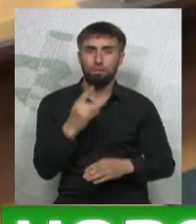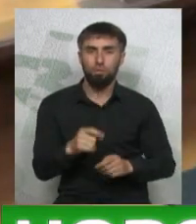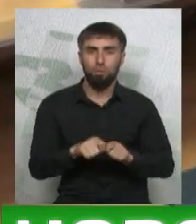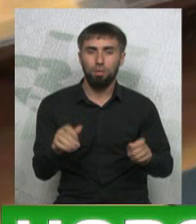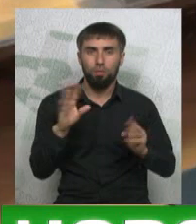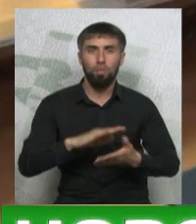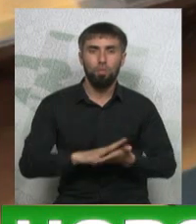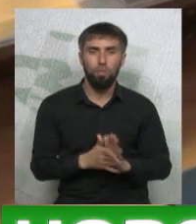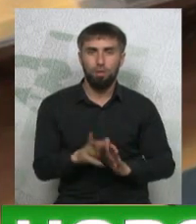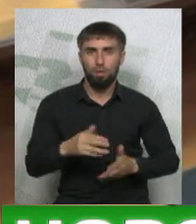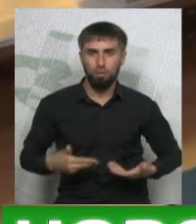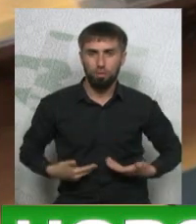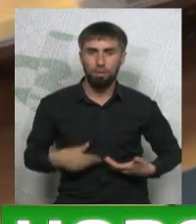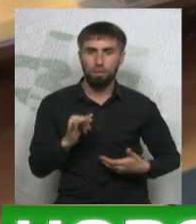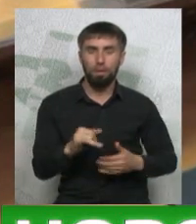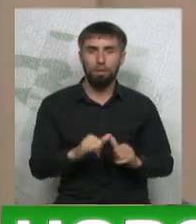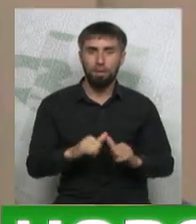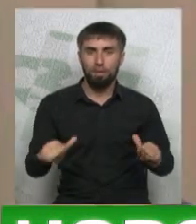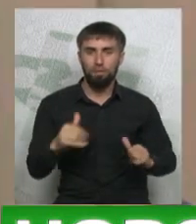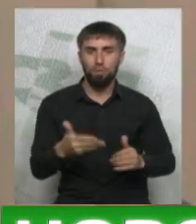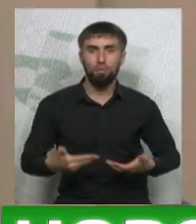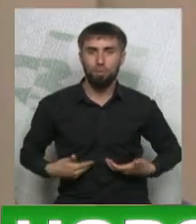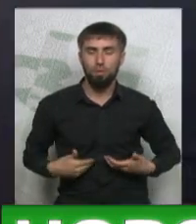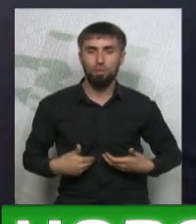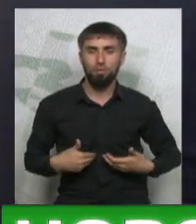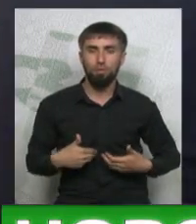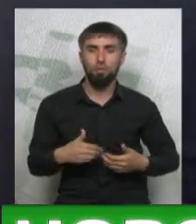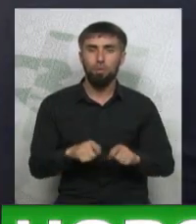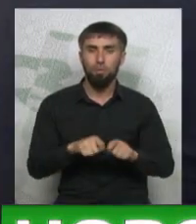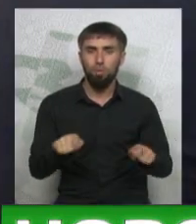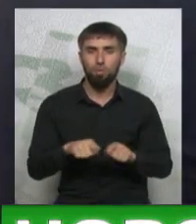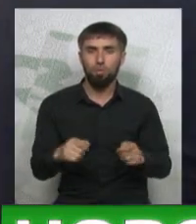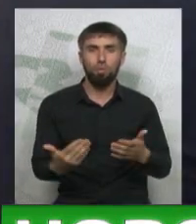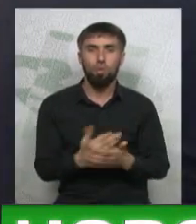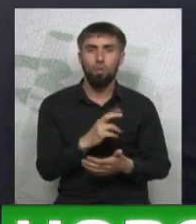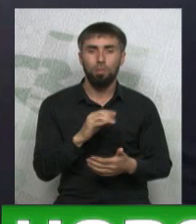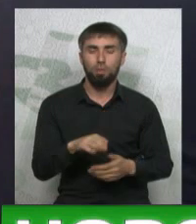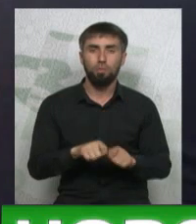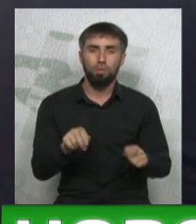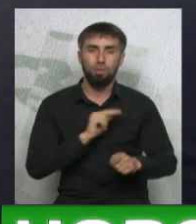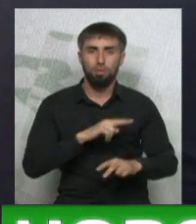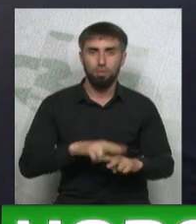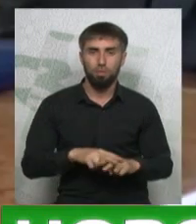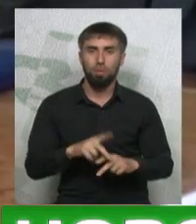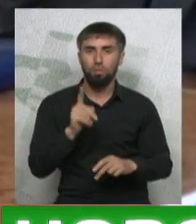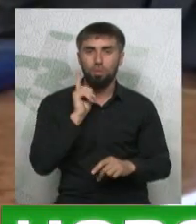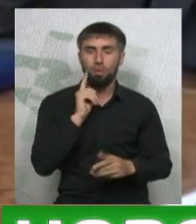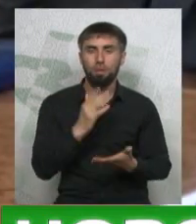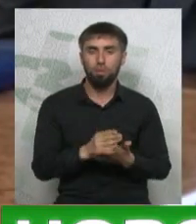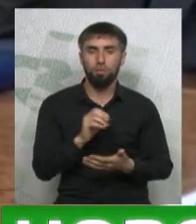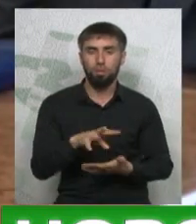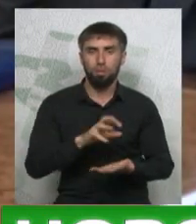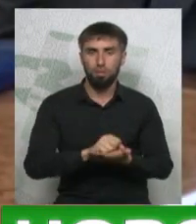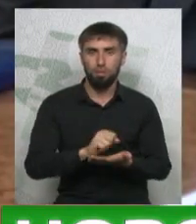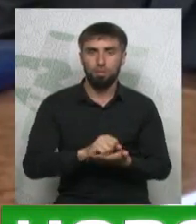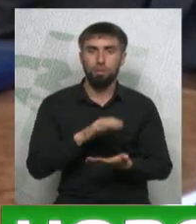созданы все условия для жизни и развития ее жителей. Возводятся и открываются новые объекты, создаются рабочие места. Молодежи есть чем